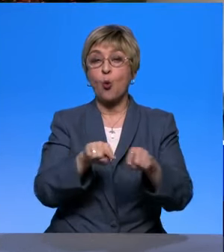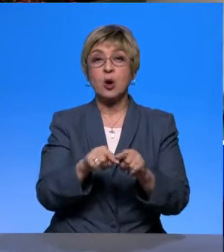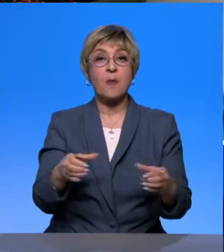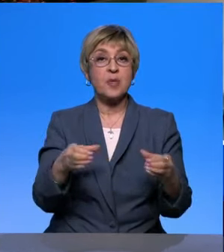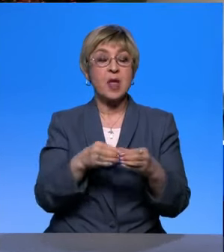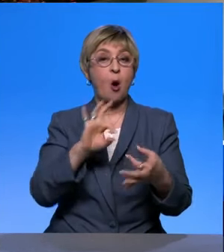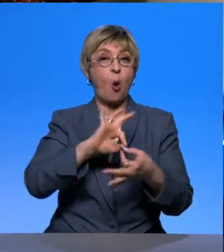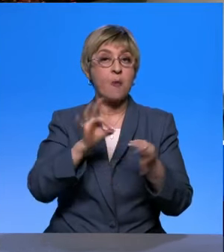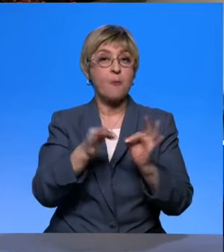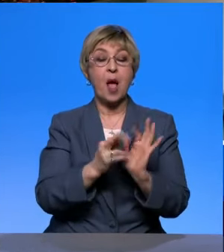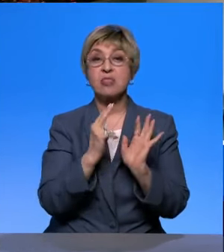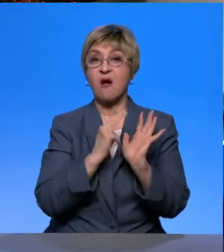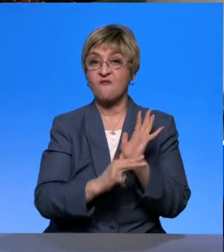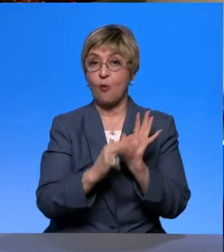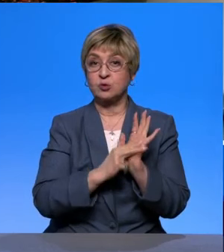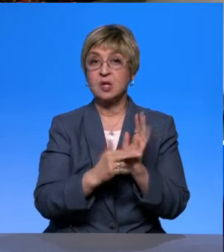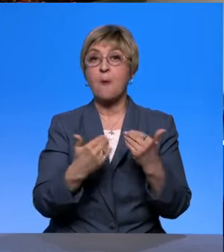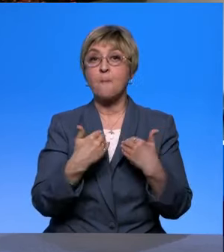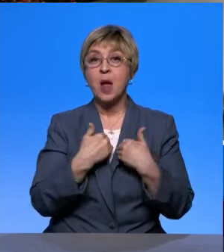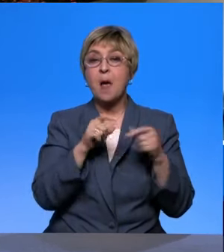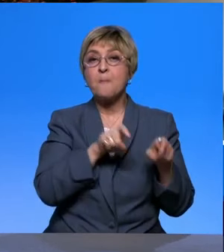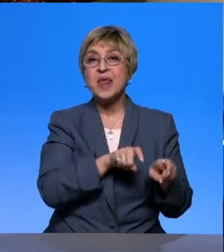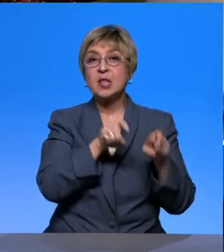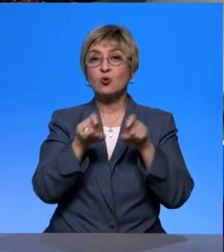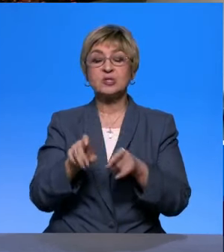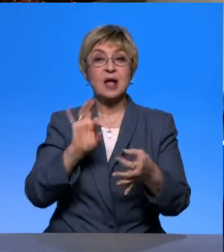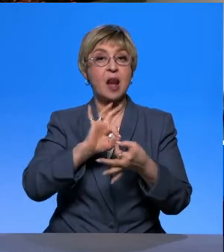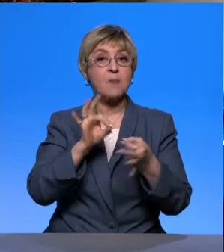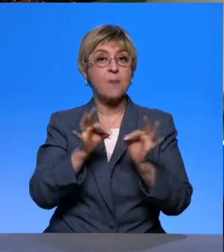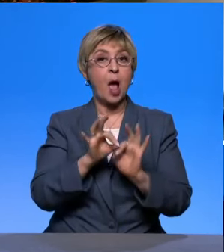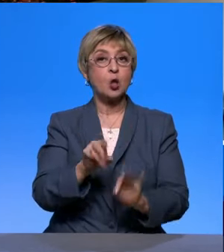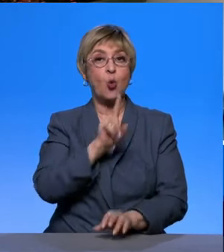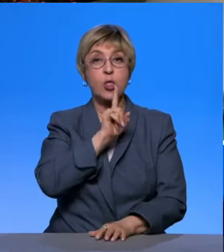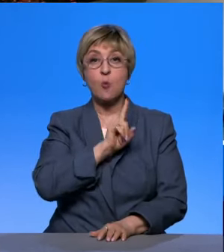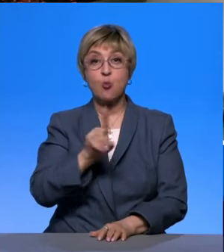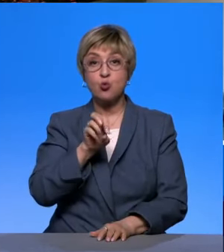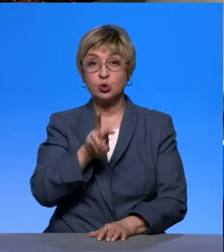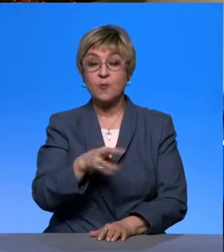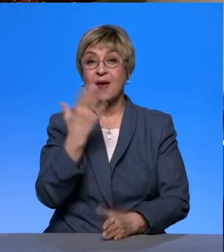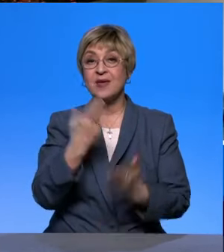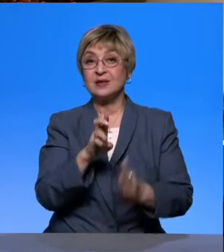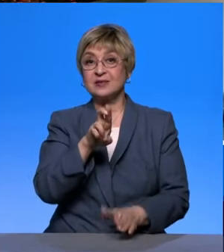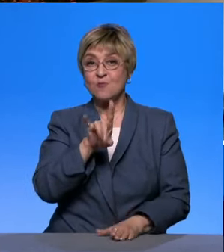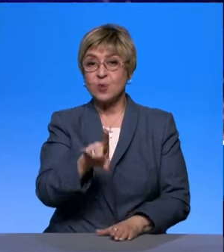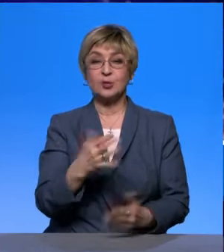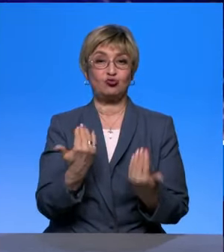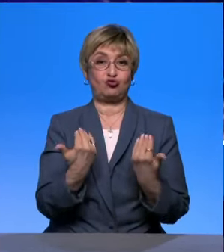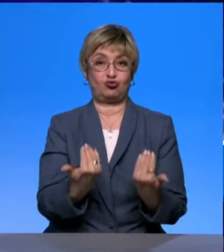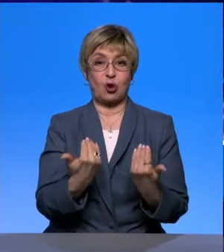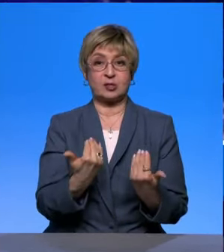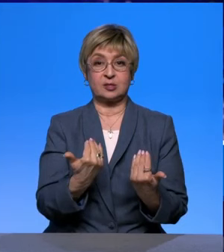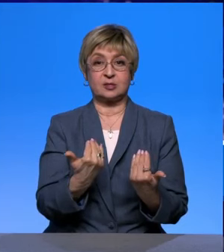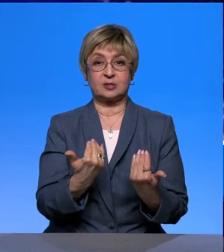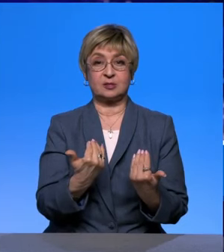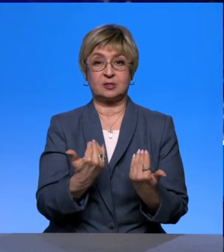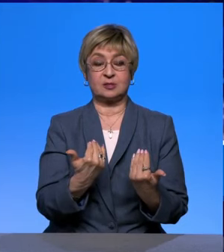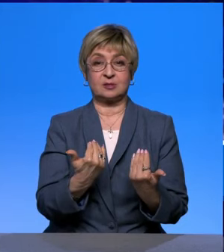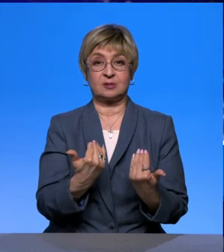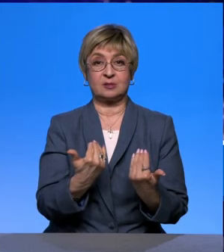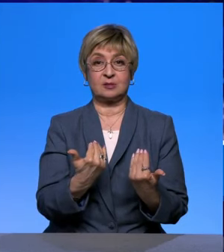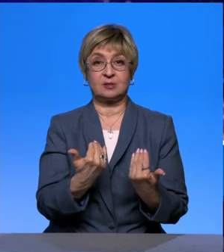Олимпиады 80, мы переносить Олимпиаду не будем. Вот если бы сейчас мостик мы перекинули